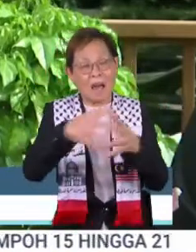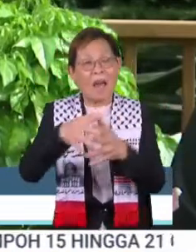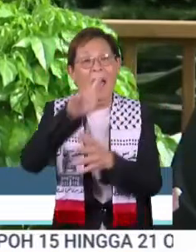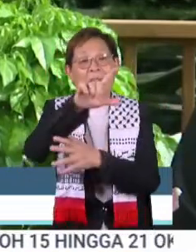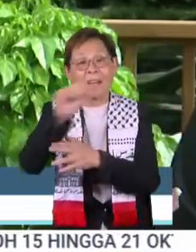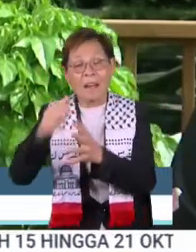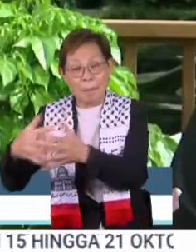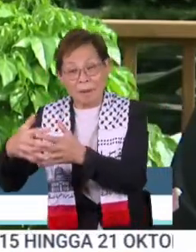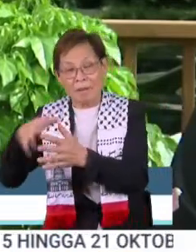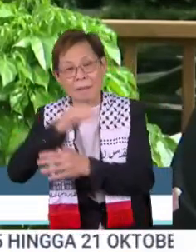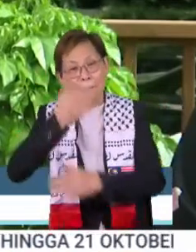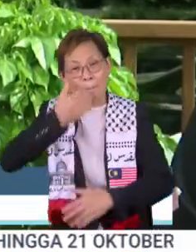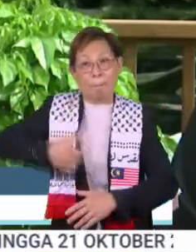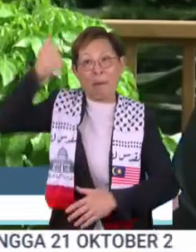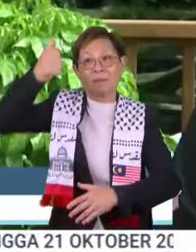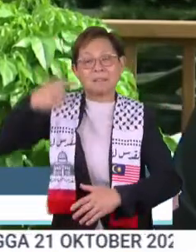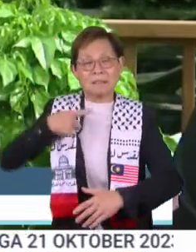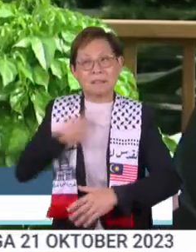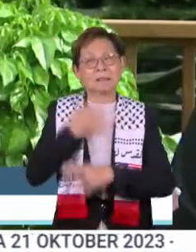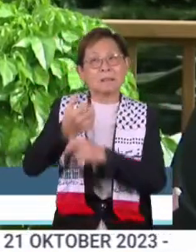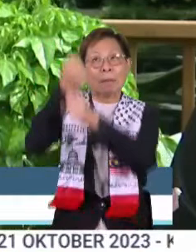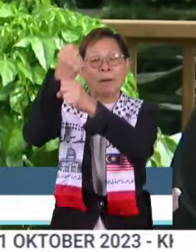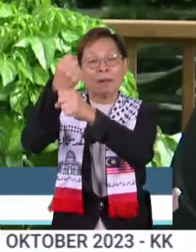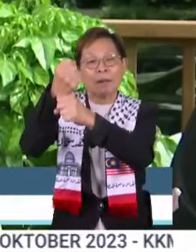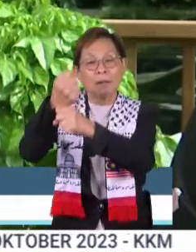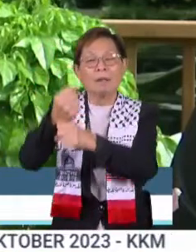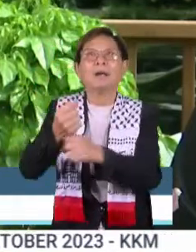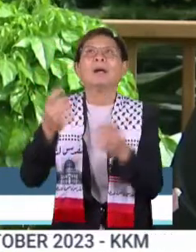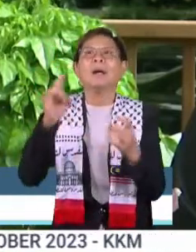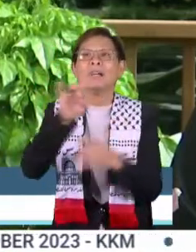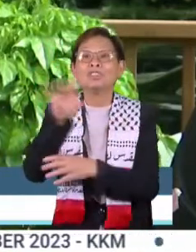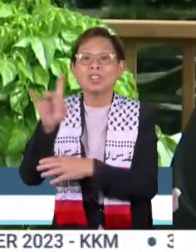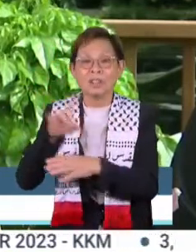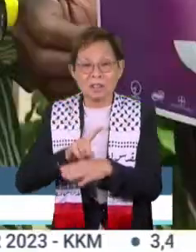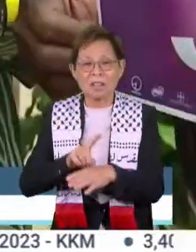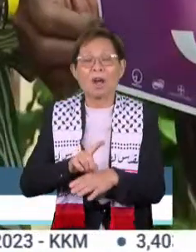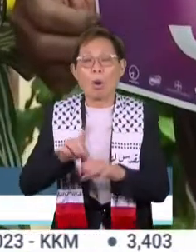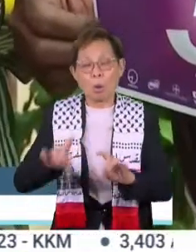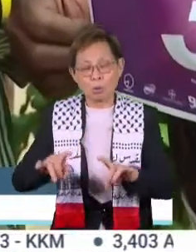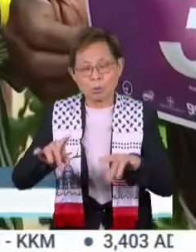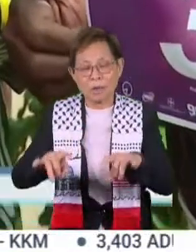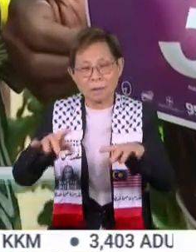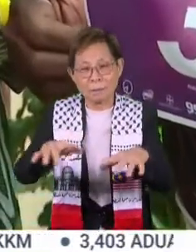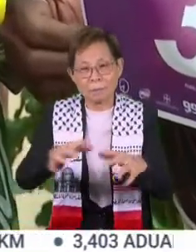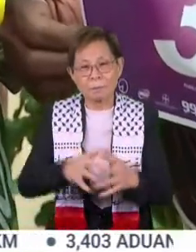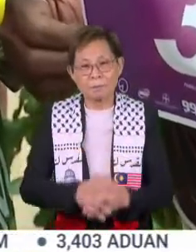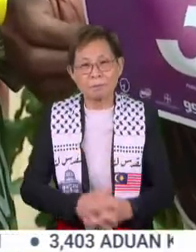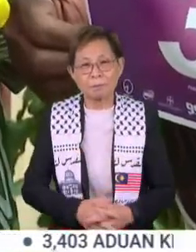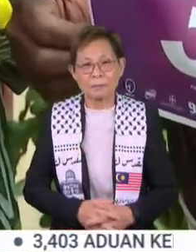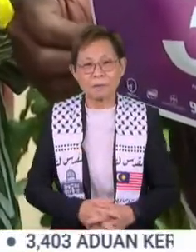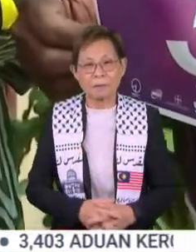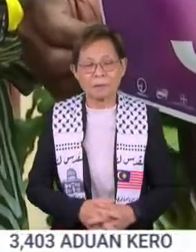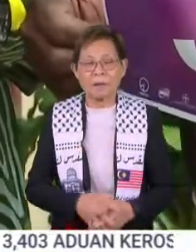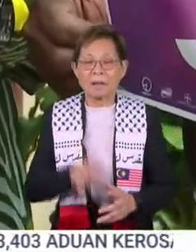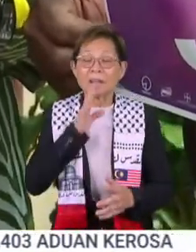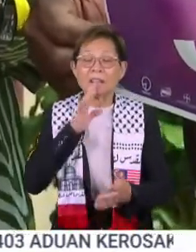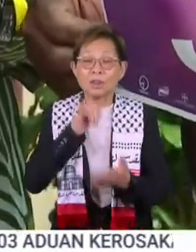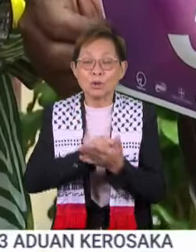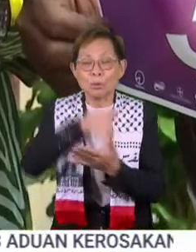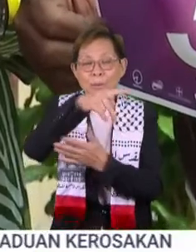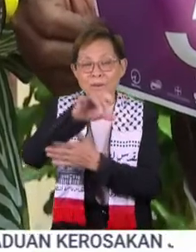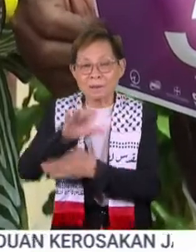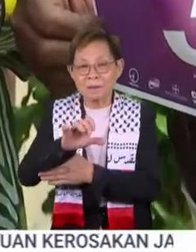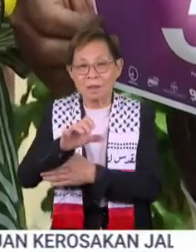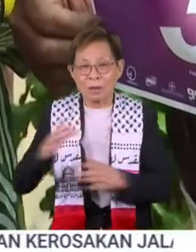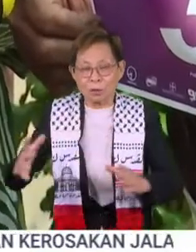dan mungkin the best yang kita akan dapat insyaAllah dekat Brisbane, Australia. Beliau berkata demikian pada sidang